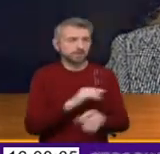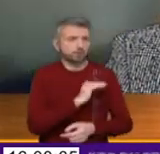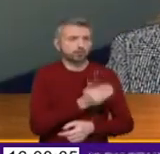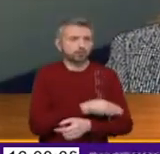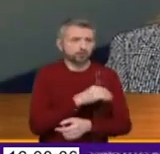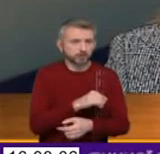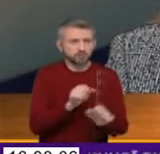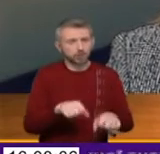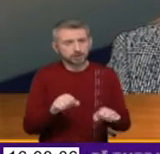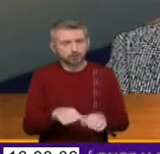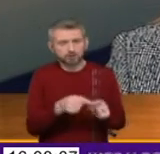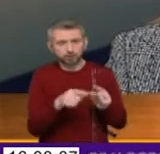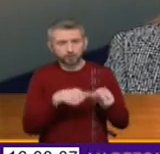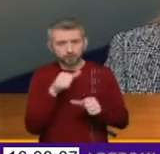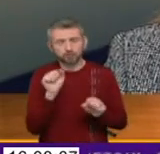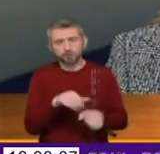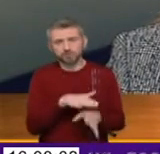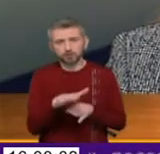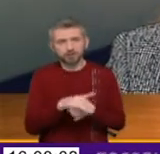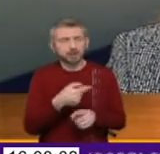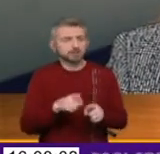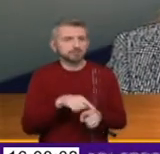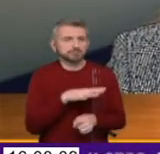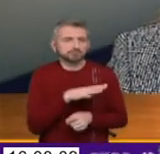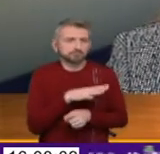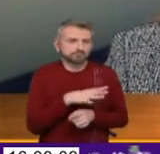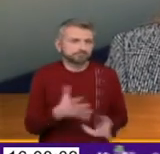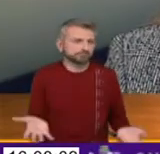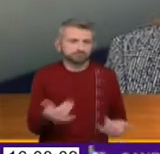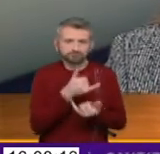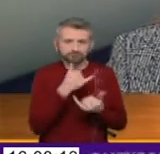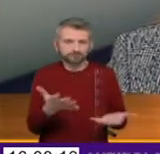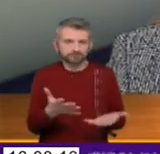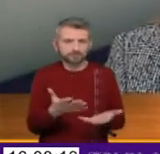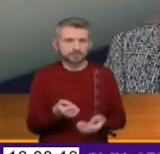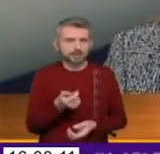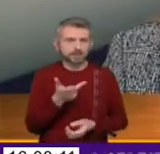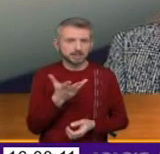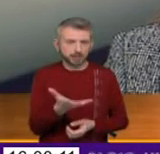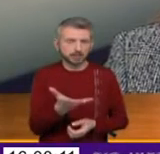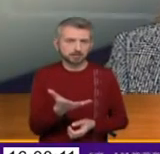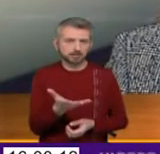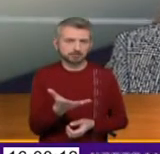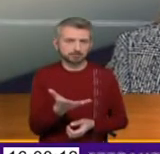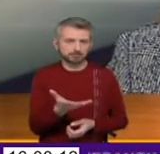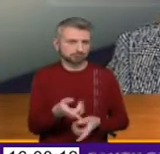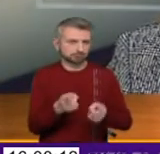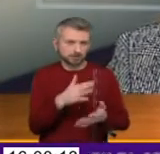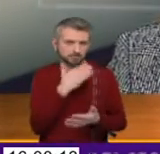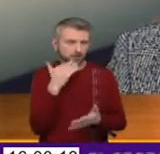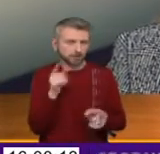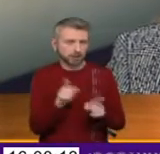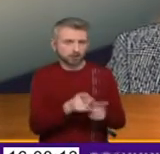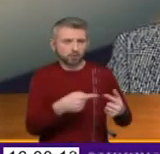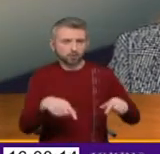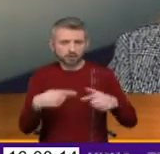вони можуть впродовж року реалізувати. І оце не було розраховано, і тому декілька, насправді є багато таких